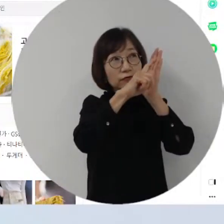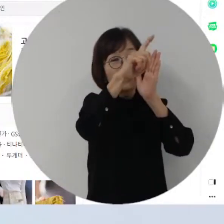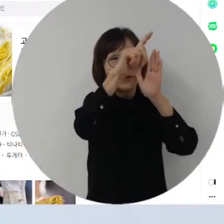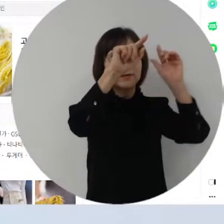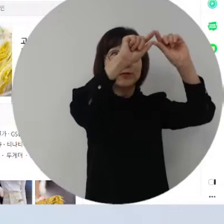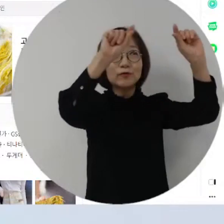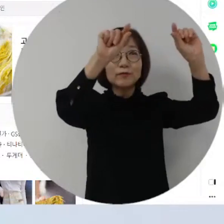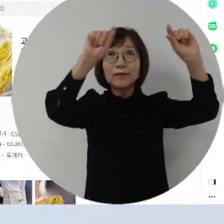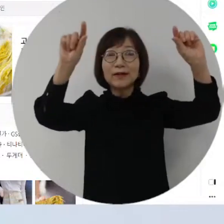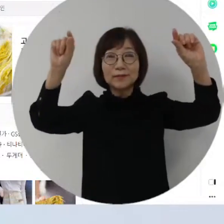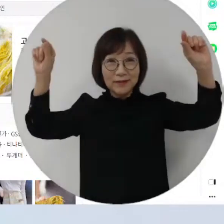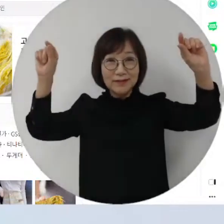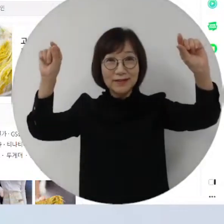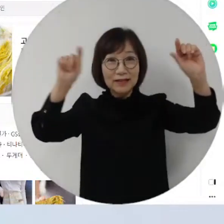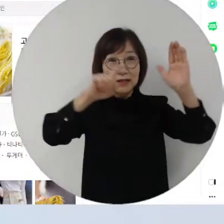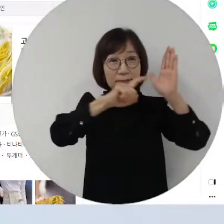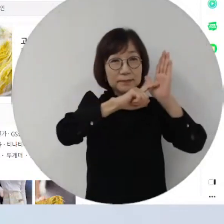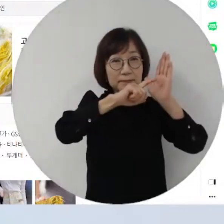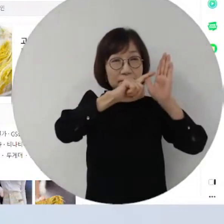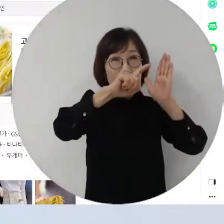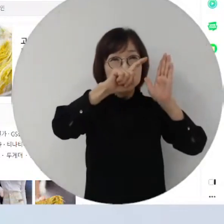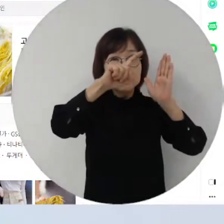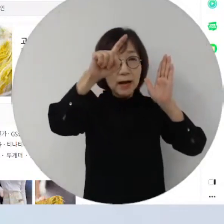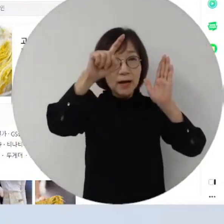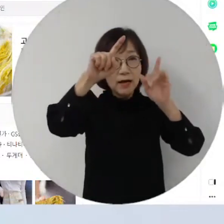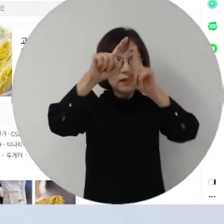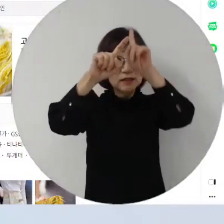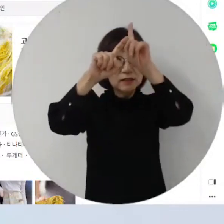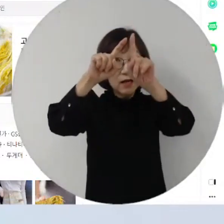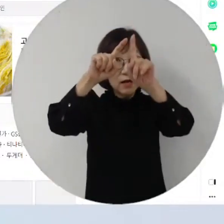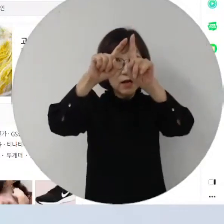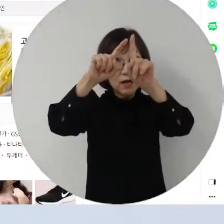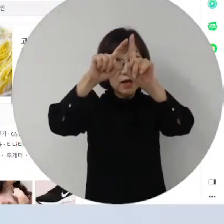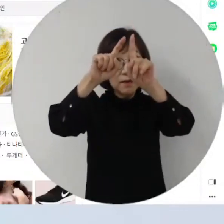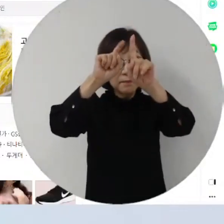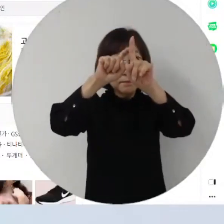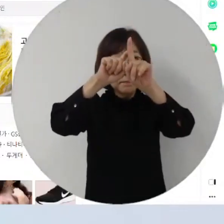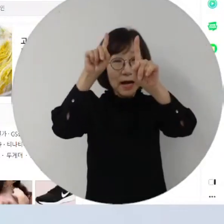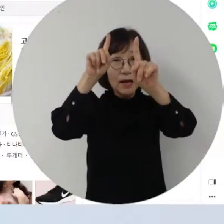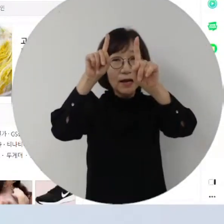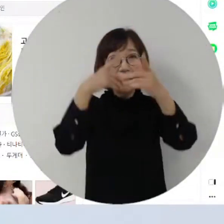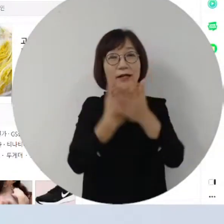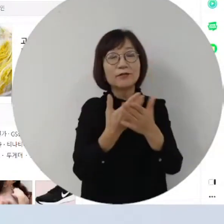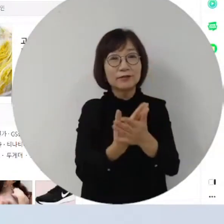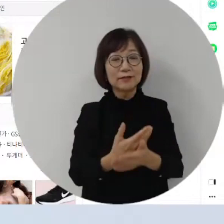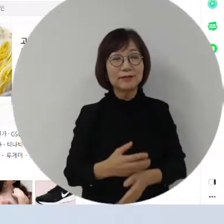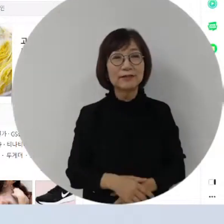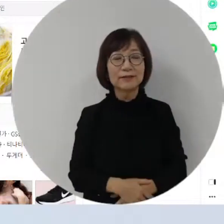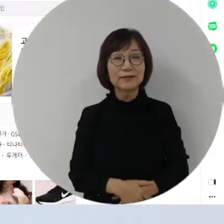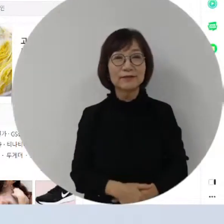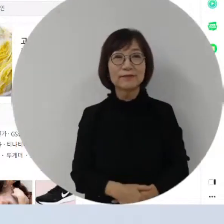다음 세로선이 보여지면 마우스 클릭을 놔주시면 됩니다.